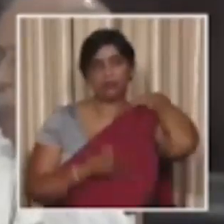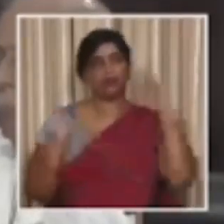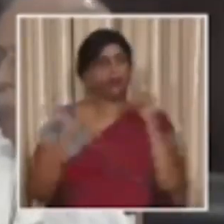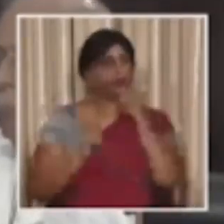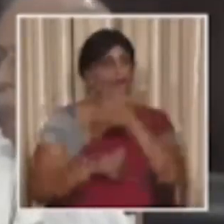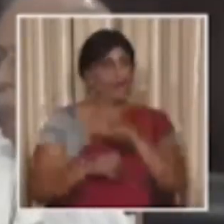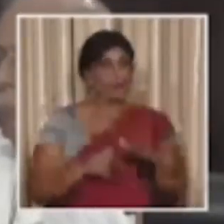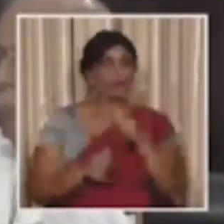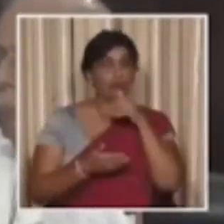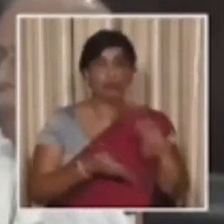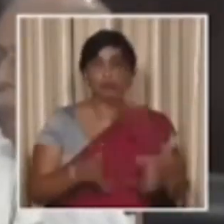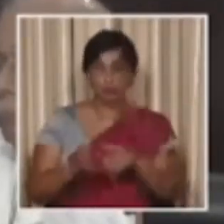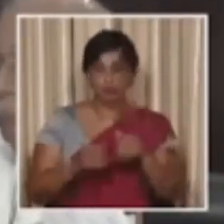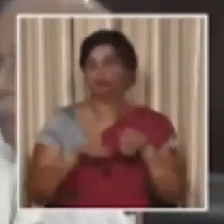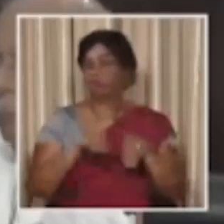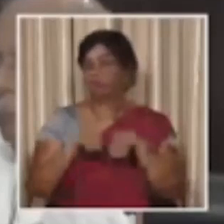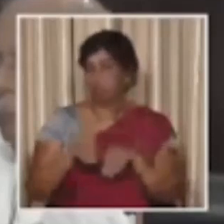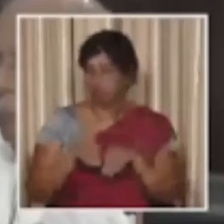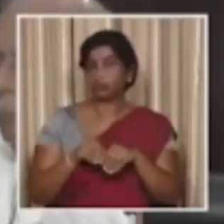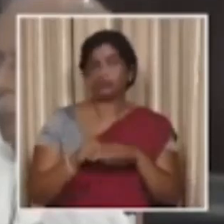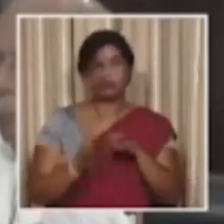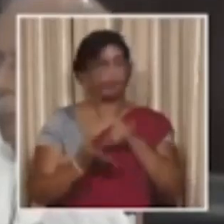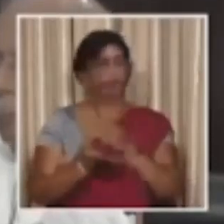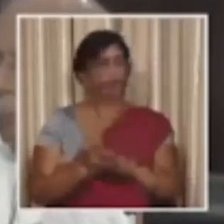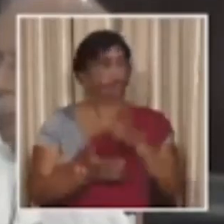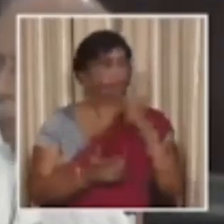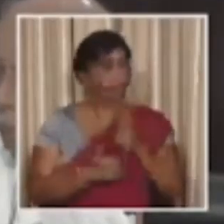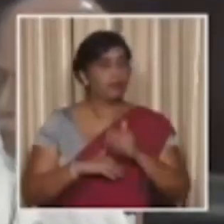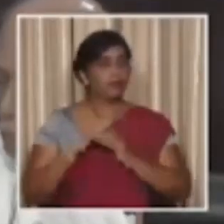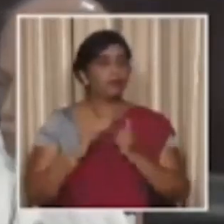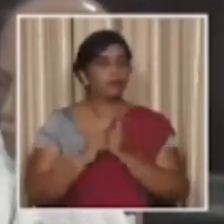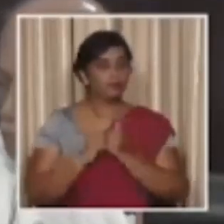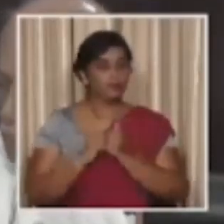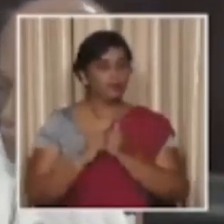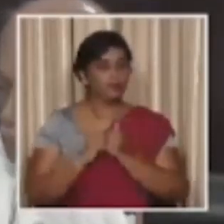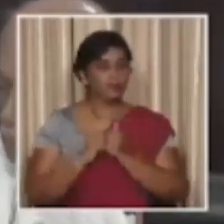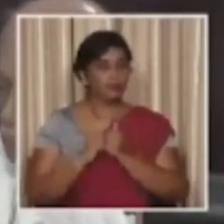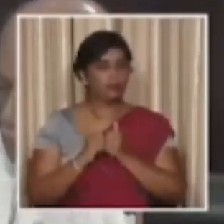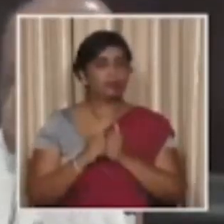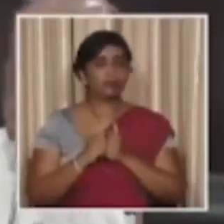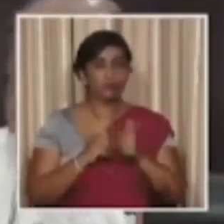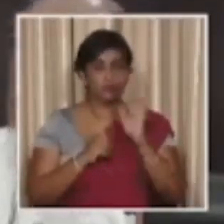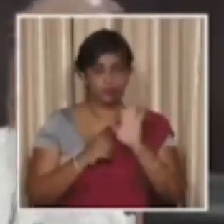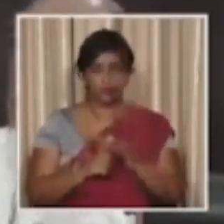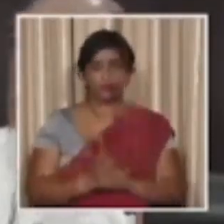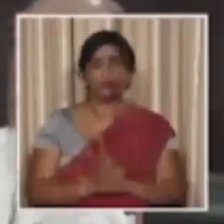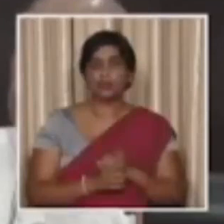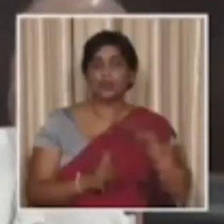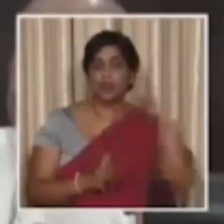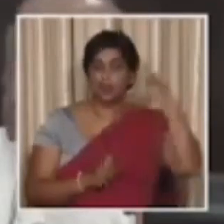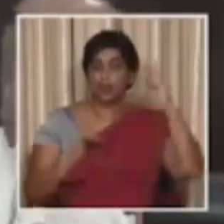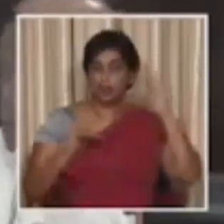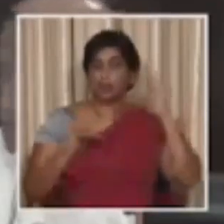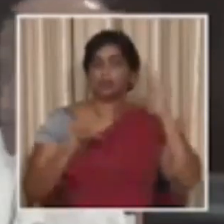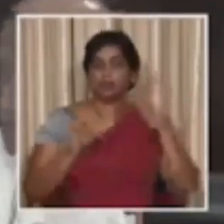කුඩා වැව් රටේ වාරි මාර්ග හා කෘෂිකර්මාන්තයේ තීරණාත්මක කාර්යභාරයක් ඉටු කරනවා